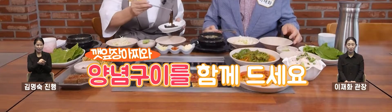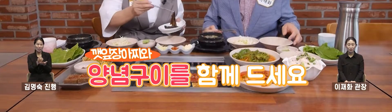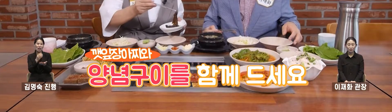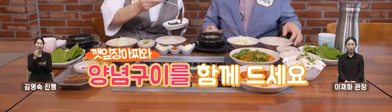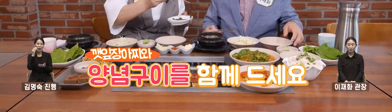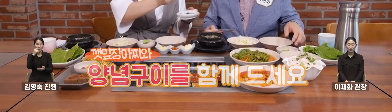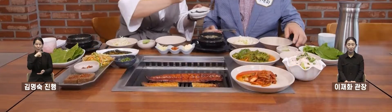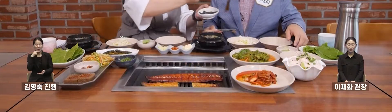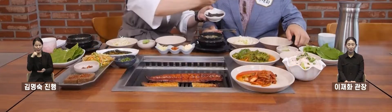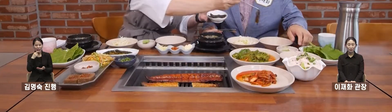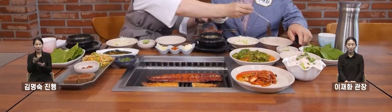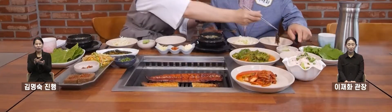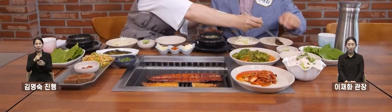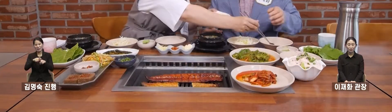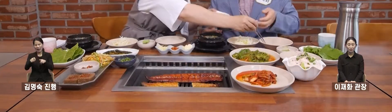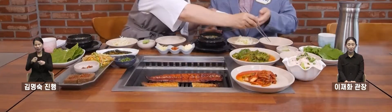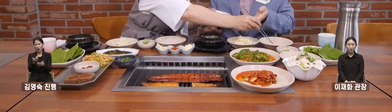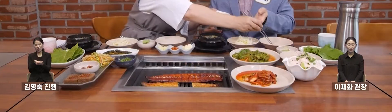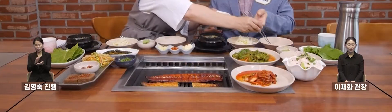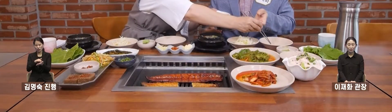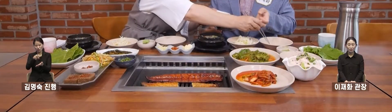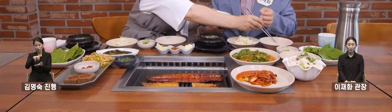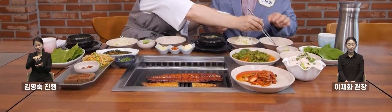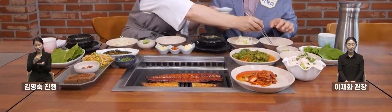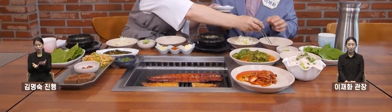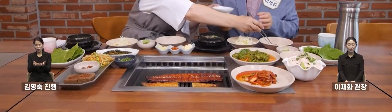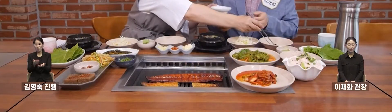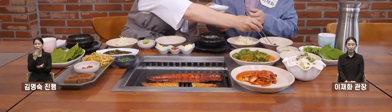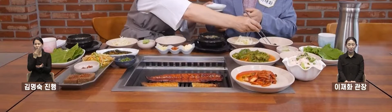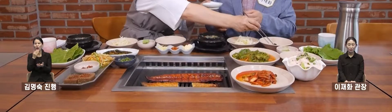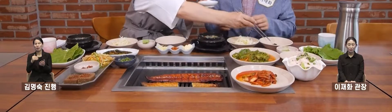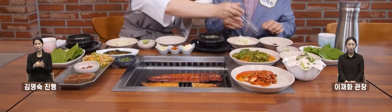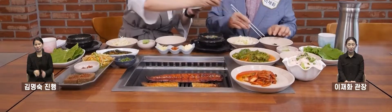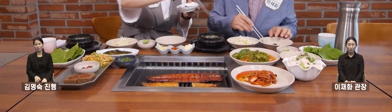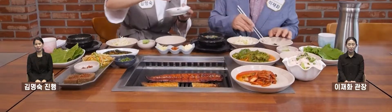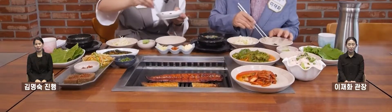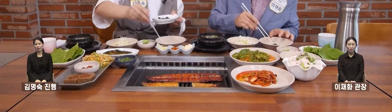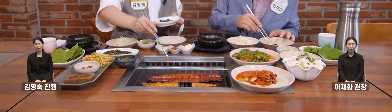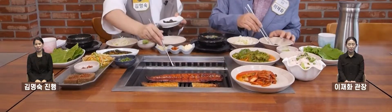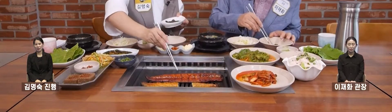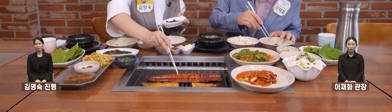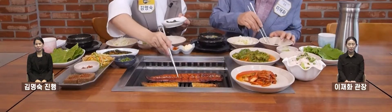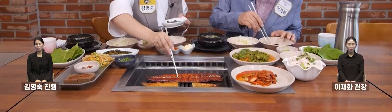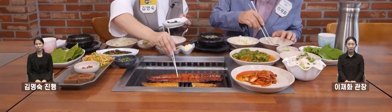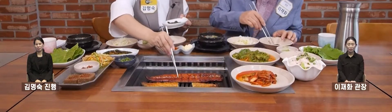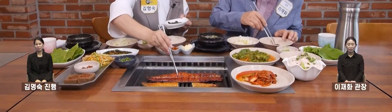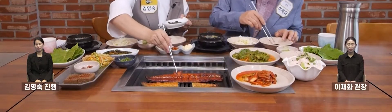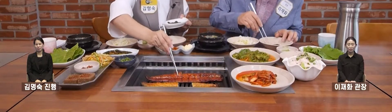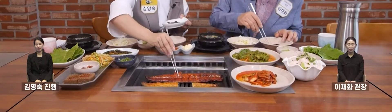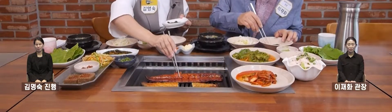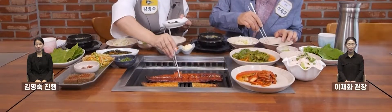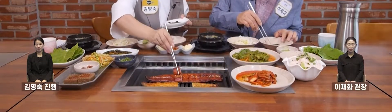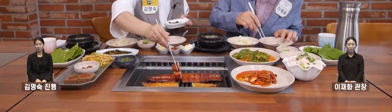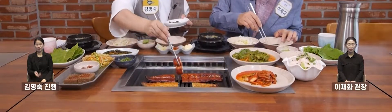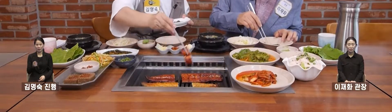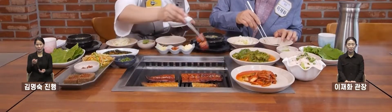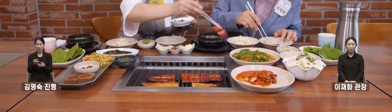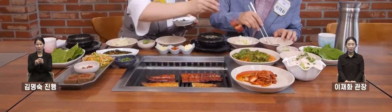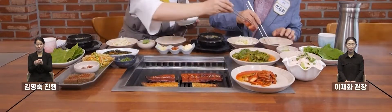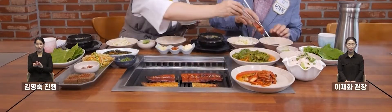양념을 여기 깻잎 장 아, 여기 상에다 놔드렸어요. 어? 앞접시에 아.